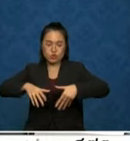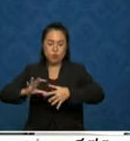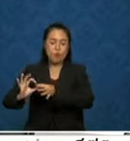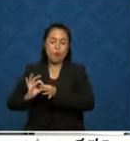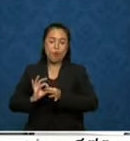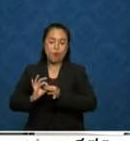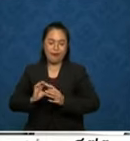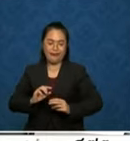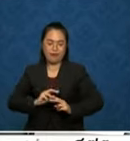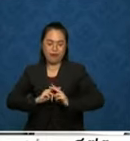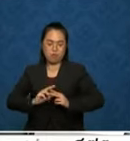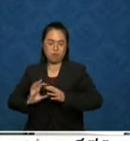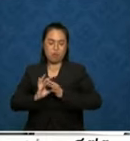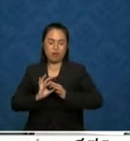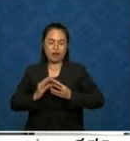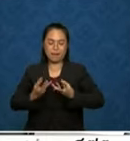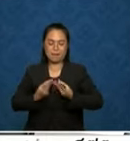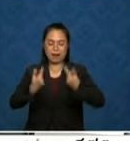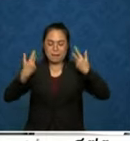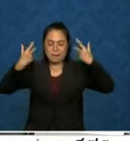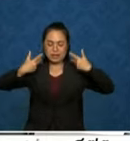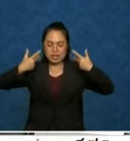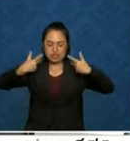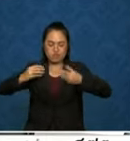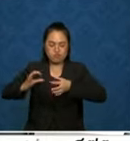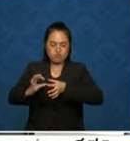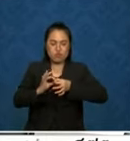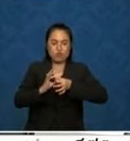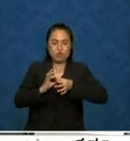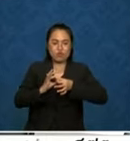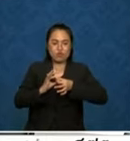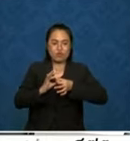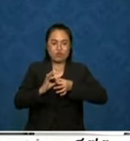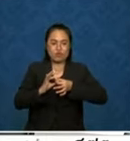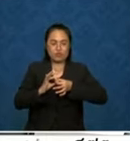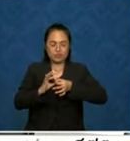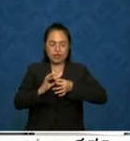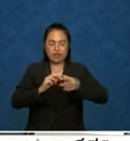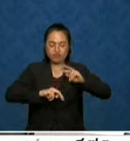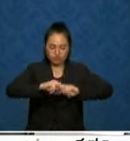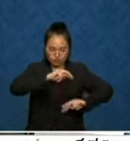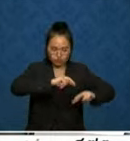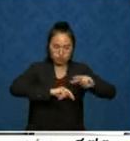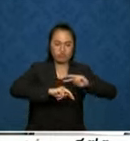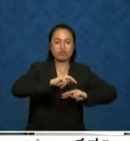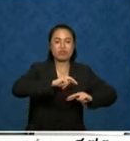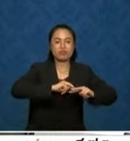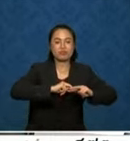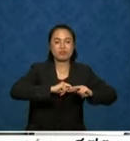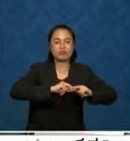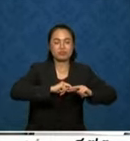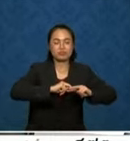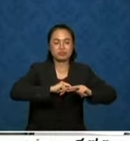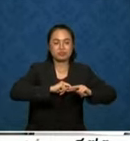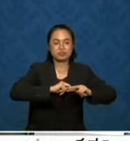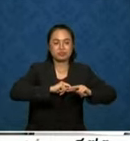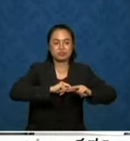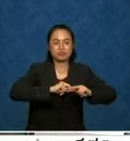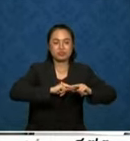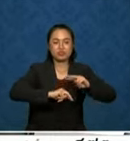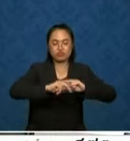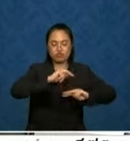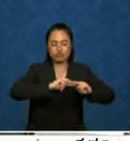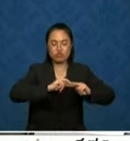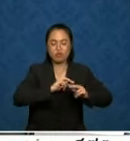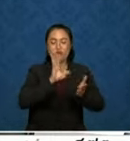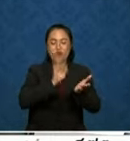ว้ครับกับเลขประชาชนของท่านไปเปิดกระเป๋าอีกใบนึงเลยให้ตรวจสอบเป็นกระเป๋าทางดิจิต